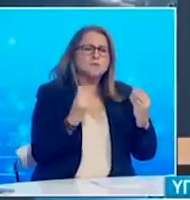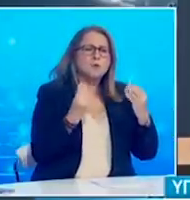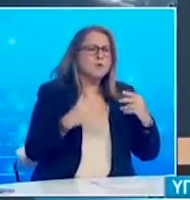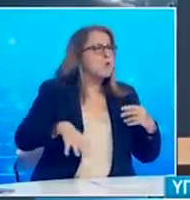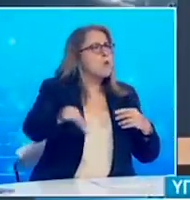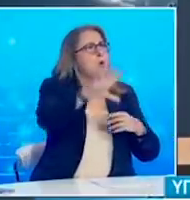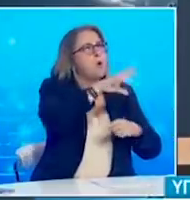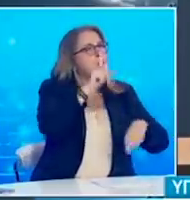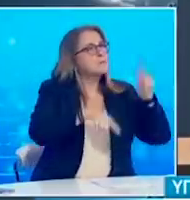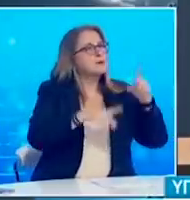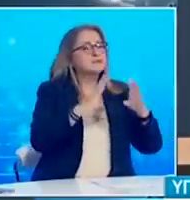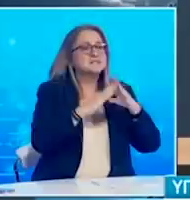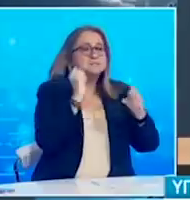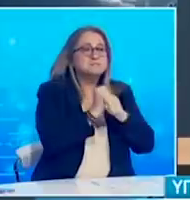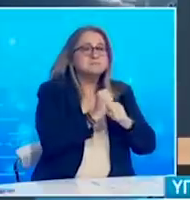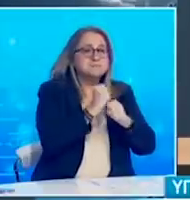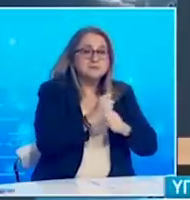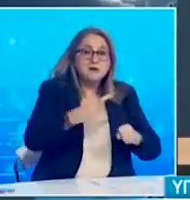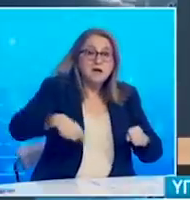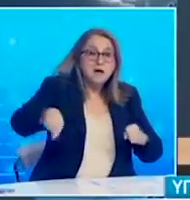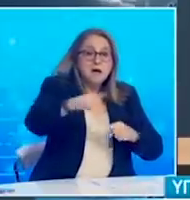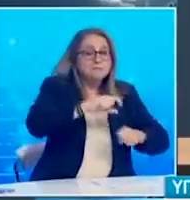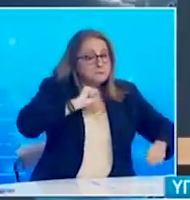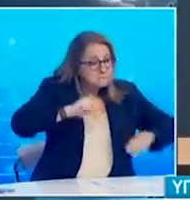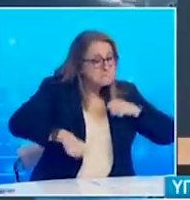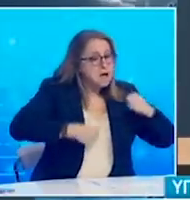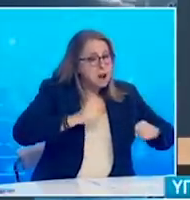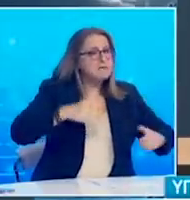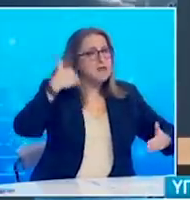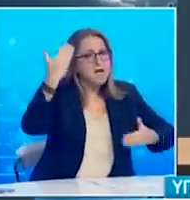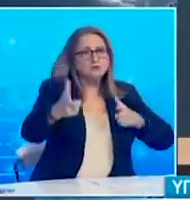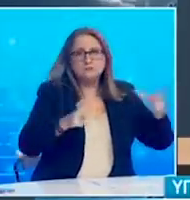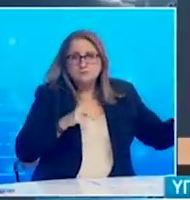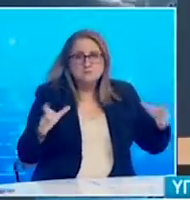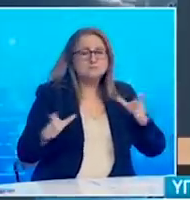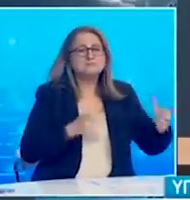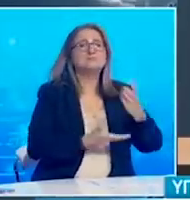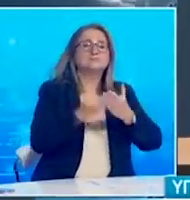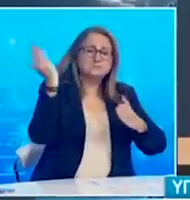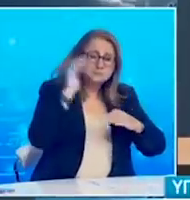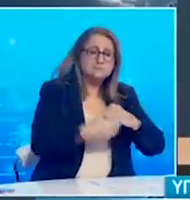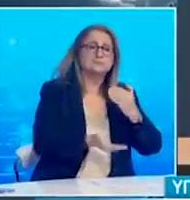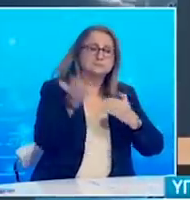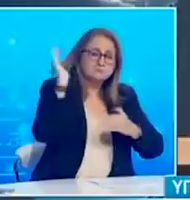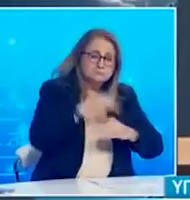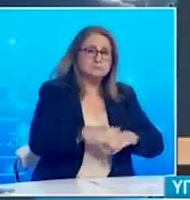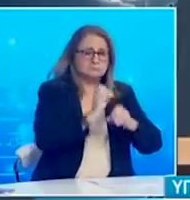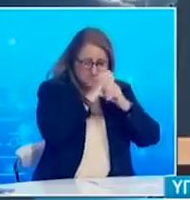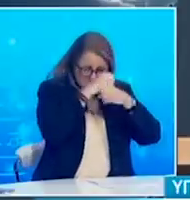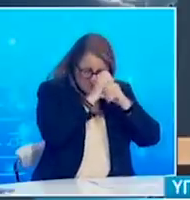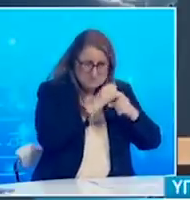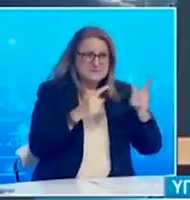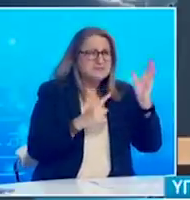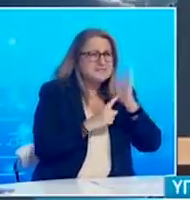στο σπίτι παλεύανε έξω από το σπίτι για αυτούς που ήταν στο σπίτι, για εκείνους που νυχθημερών κοπιάζουν για να χνηλατήσουν,